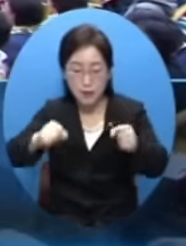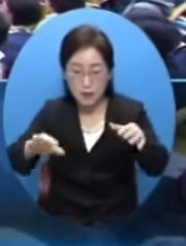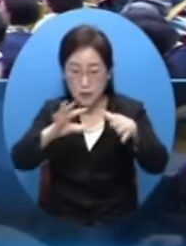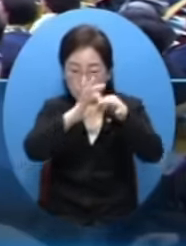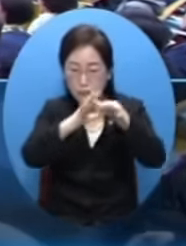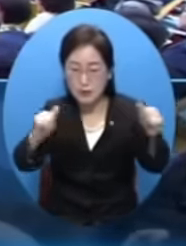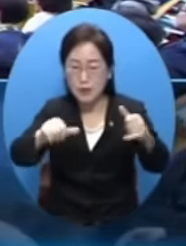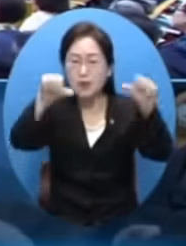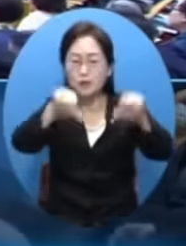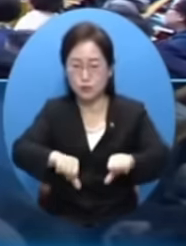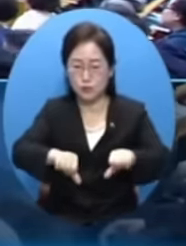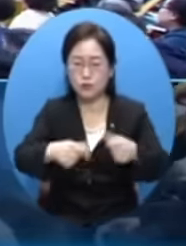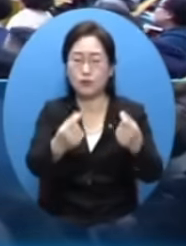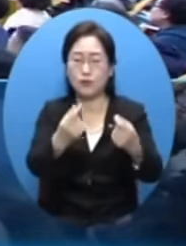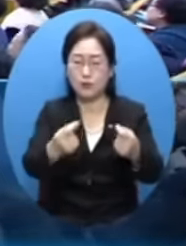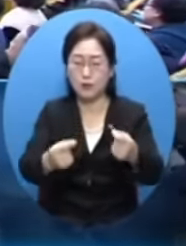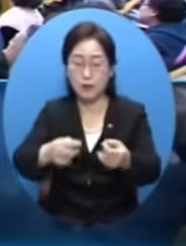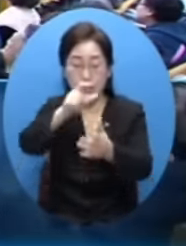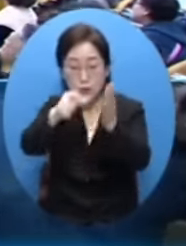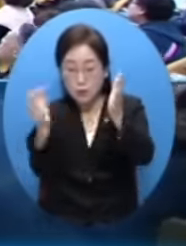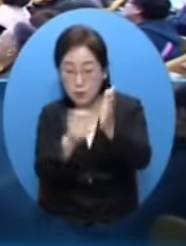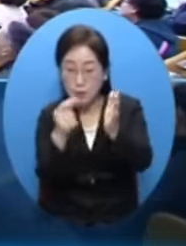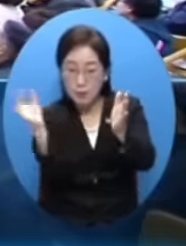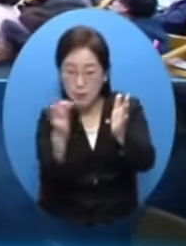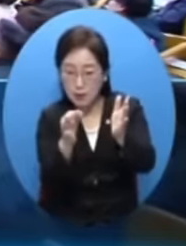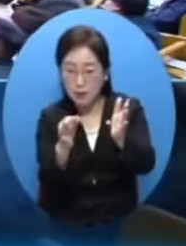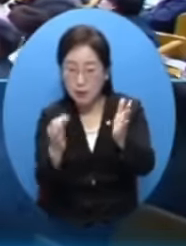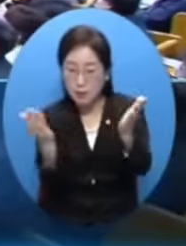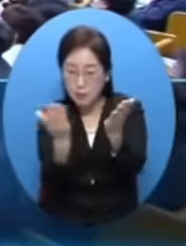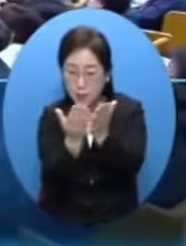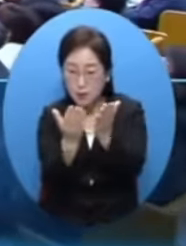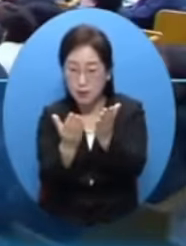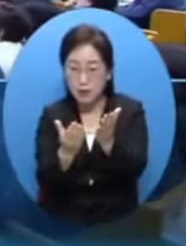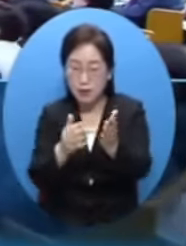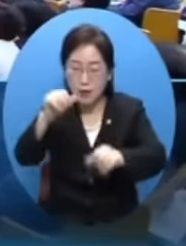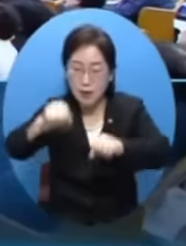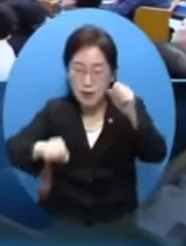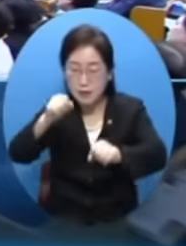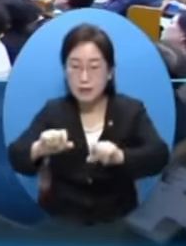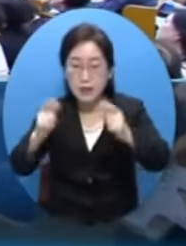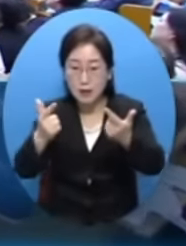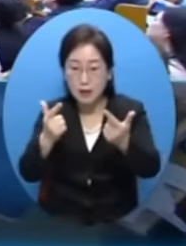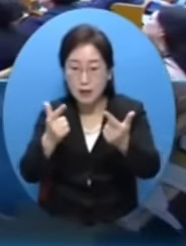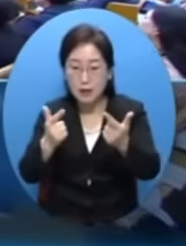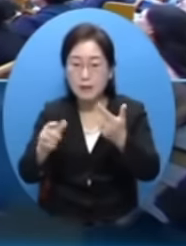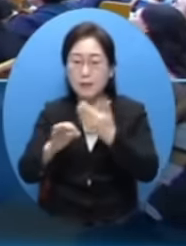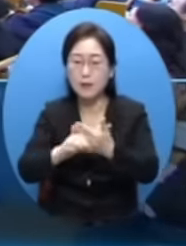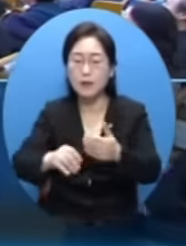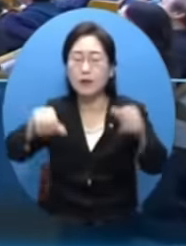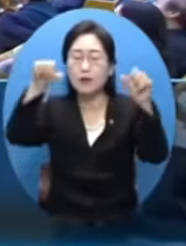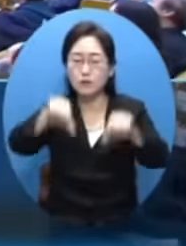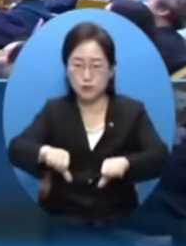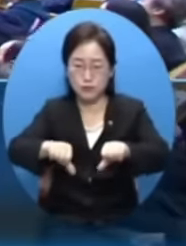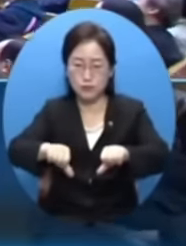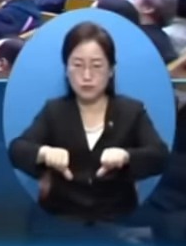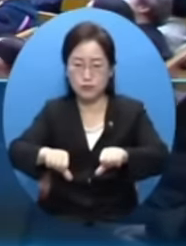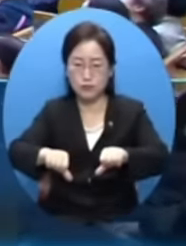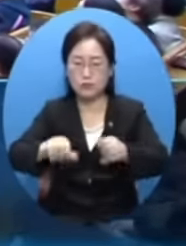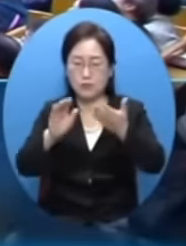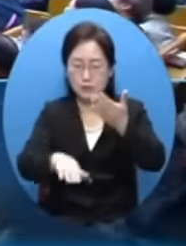있나니 기록된 바 누구든지 율법책에 기록된 대로 모든 일을 항상 행하지 아니하는 자는 저주 아래에 있는 자라